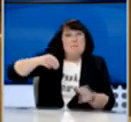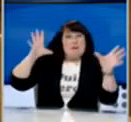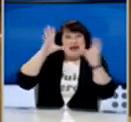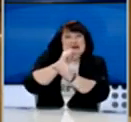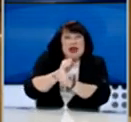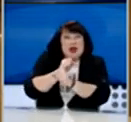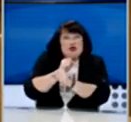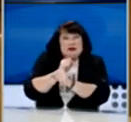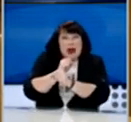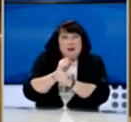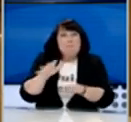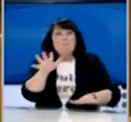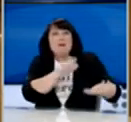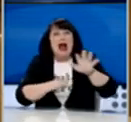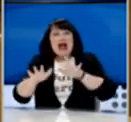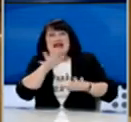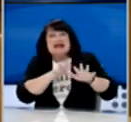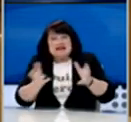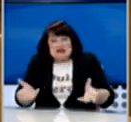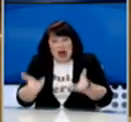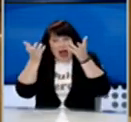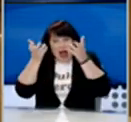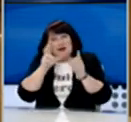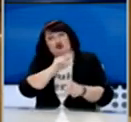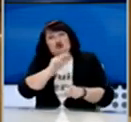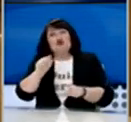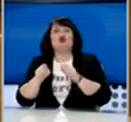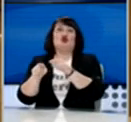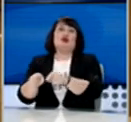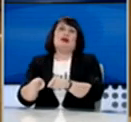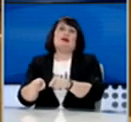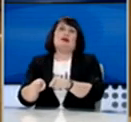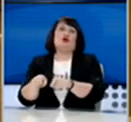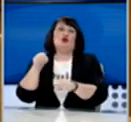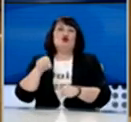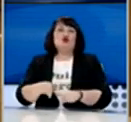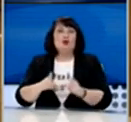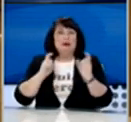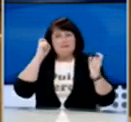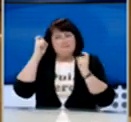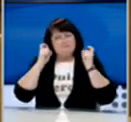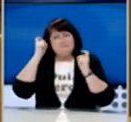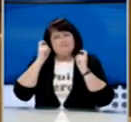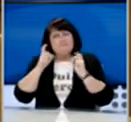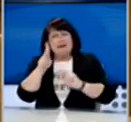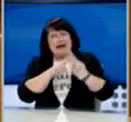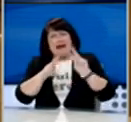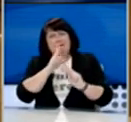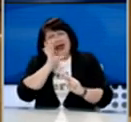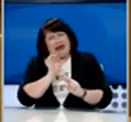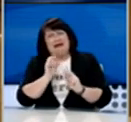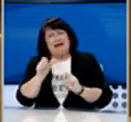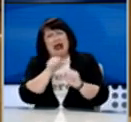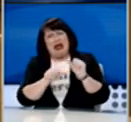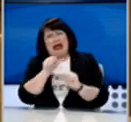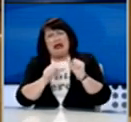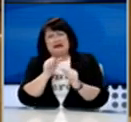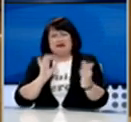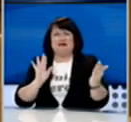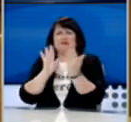άρα όπως ε εκείνες έτσι και οι μάγισσες του 21ου αιώνα δηλαδή οι σκεπτικιστές της κλιματικής αλλαγής θα βρεθούν